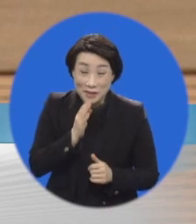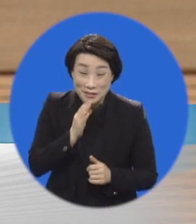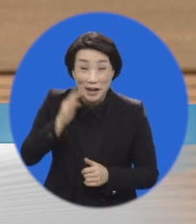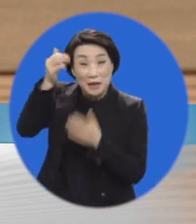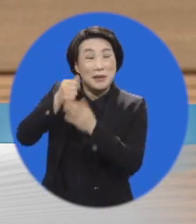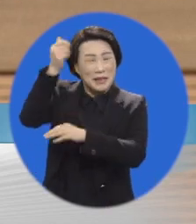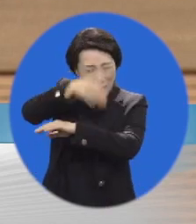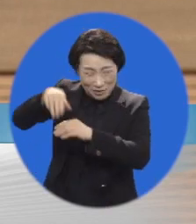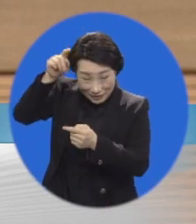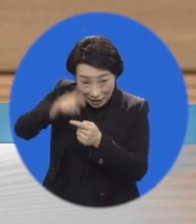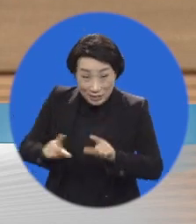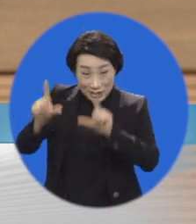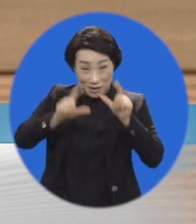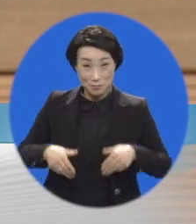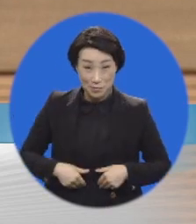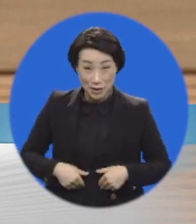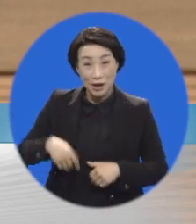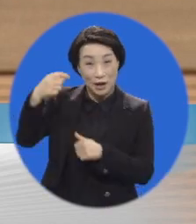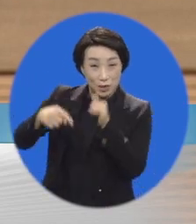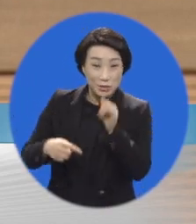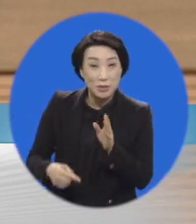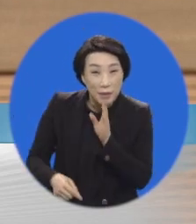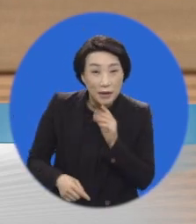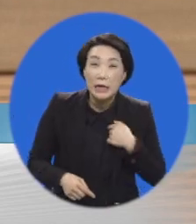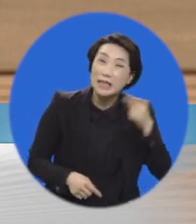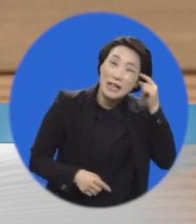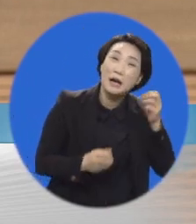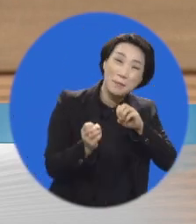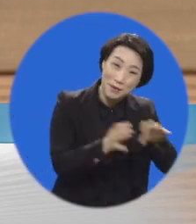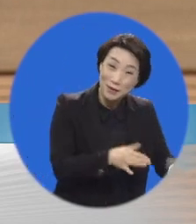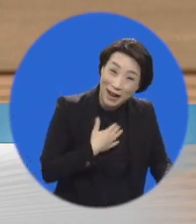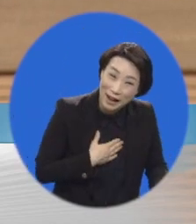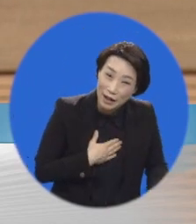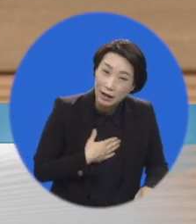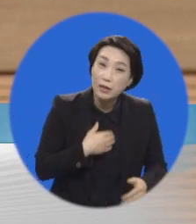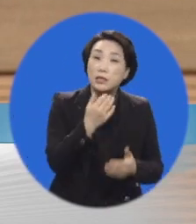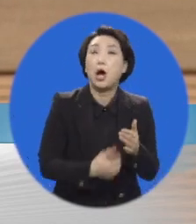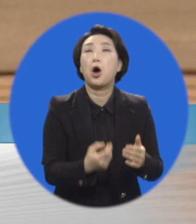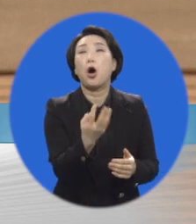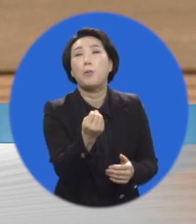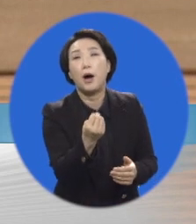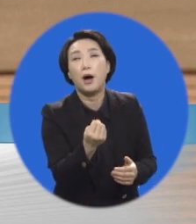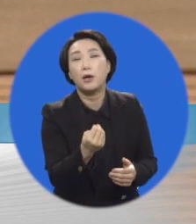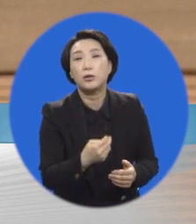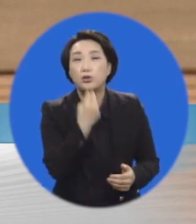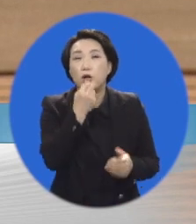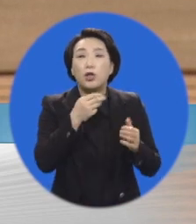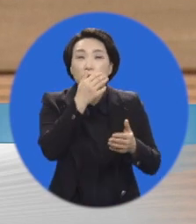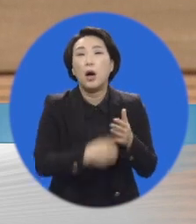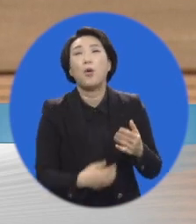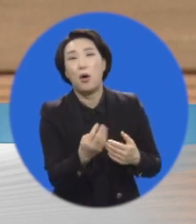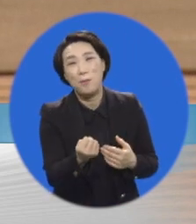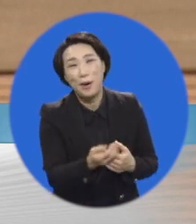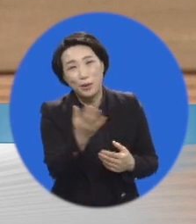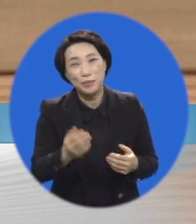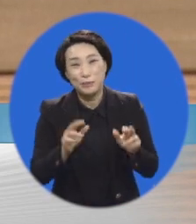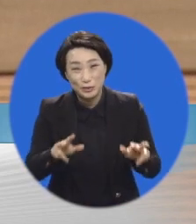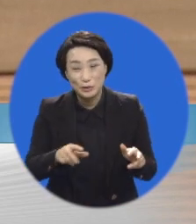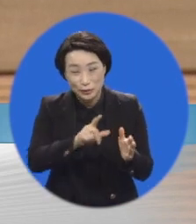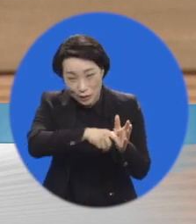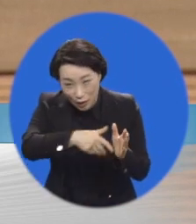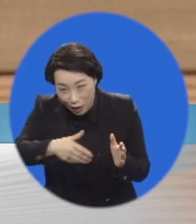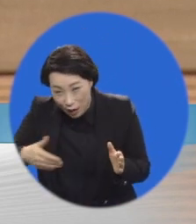살아. 네 속에 집어치워. 얼마 남지 않았어. 지금 세월이 지금 가는 것은